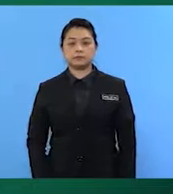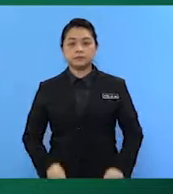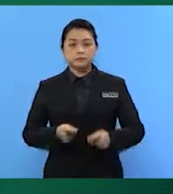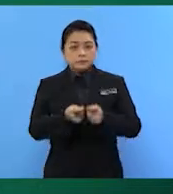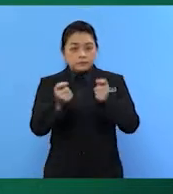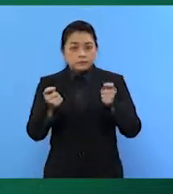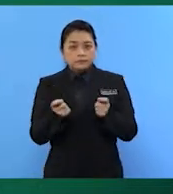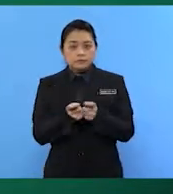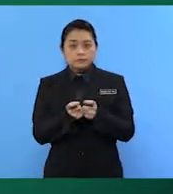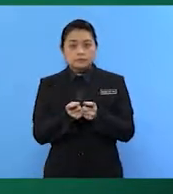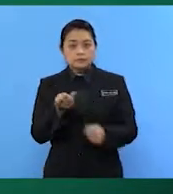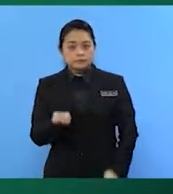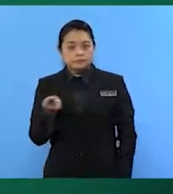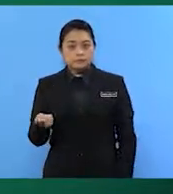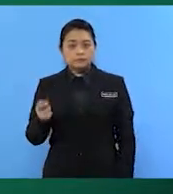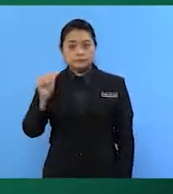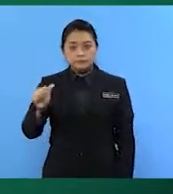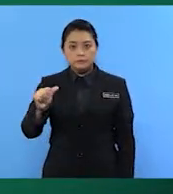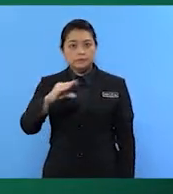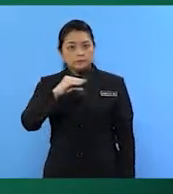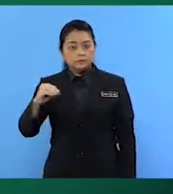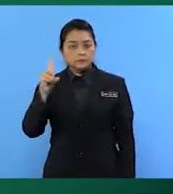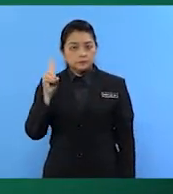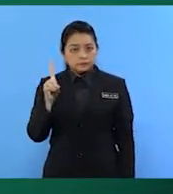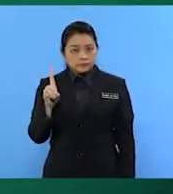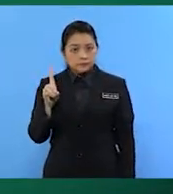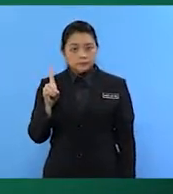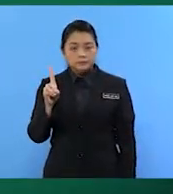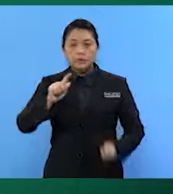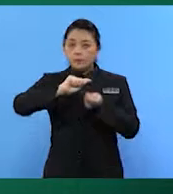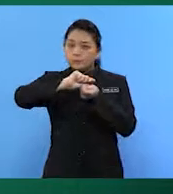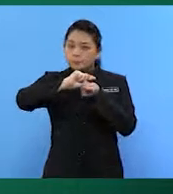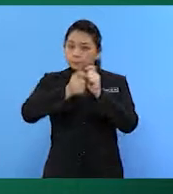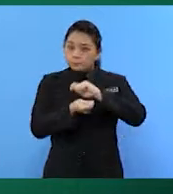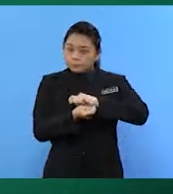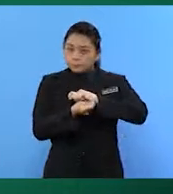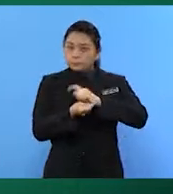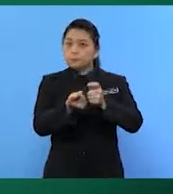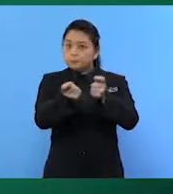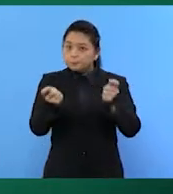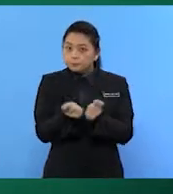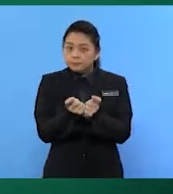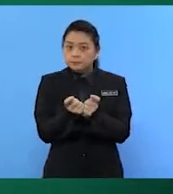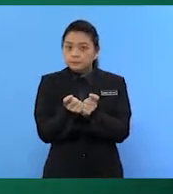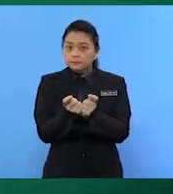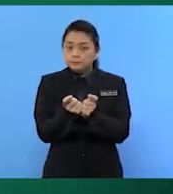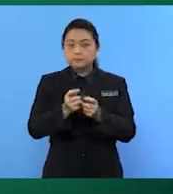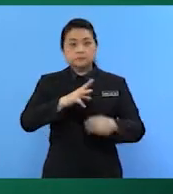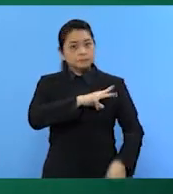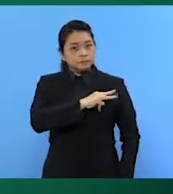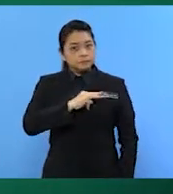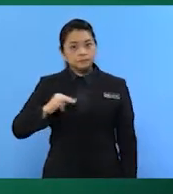Kedudukan unsur A dan D bertukar kedudukan,